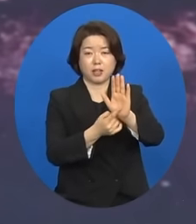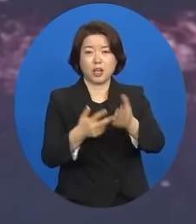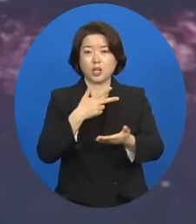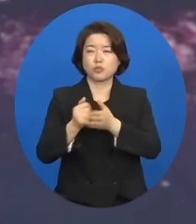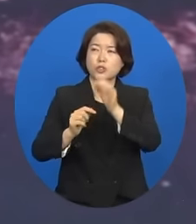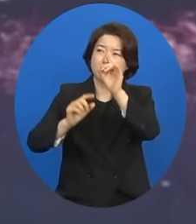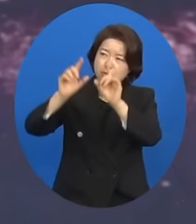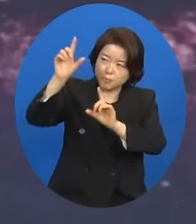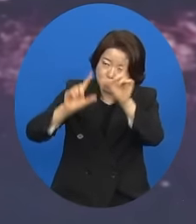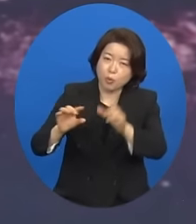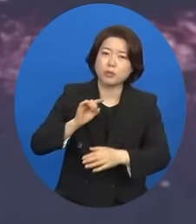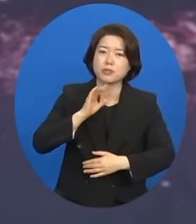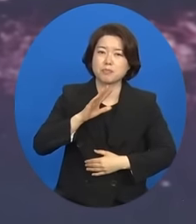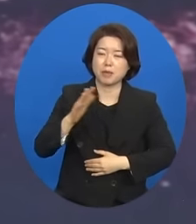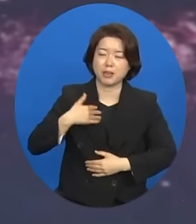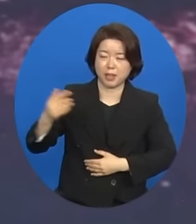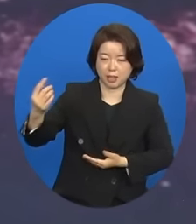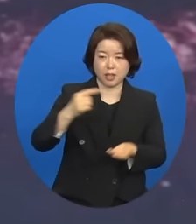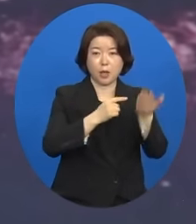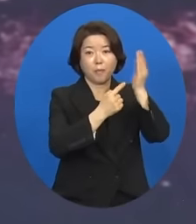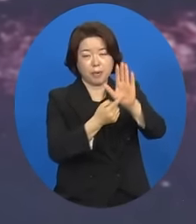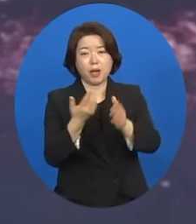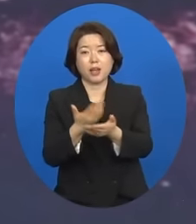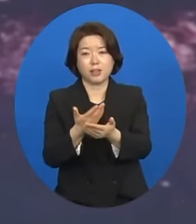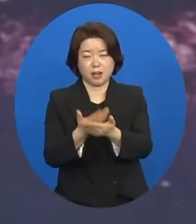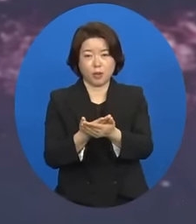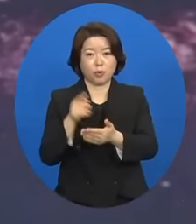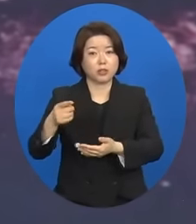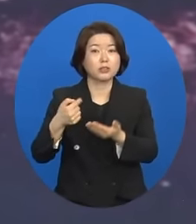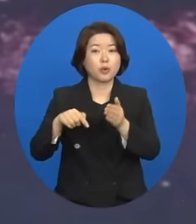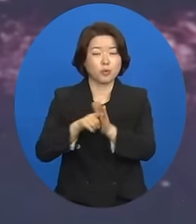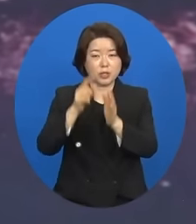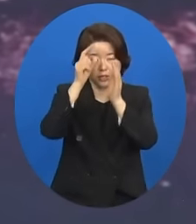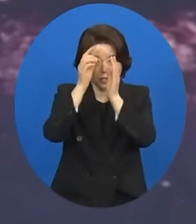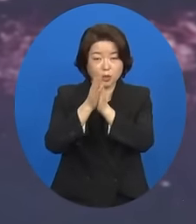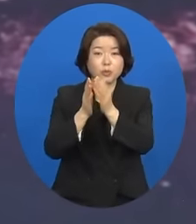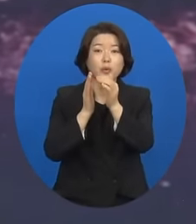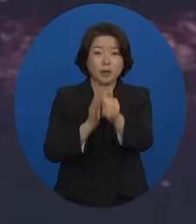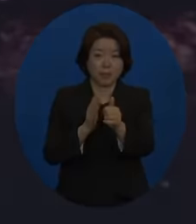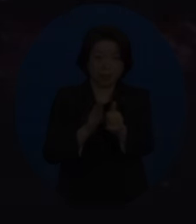형상만이 하나님 맺어지게 해 달라고 우리 그것을 위해서 함께 기도하는이 저녁이 되기를 원합니다